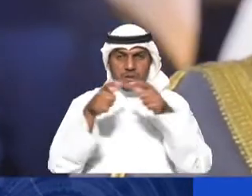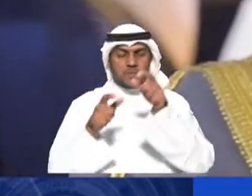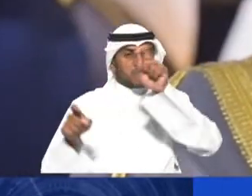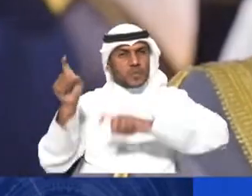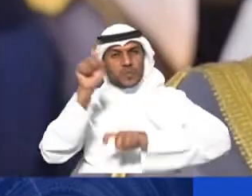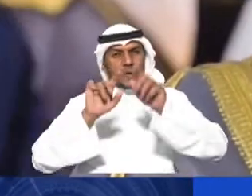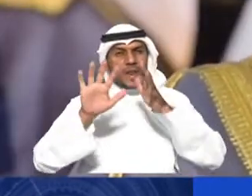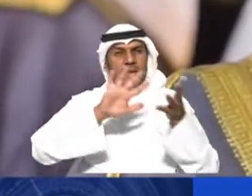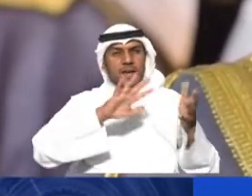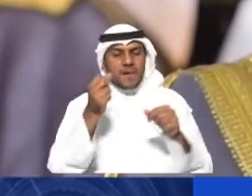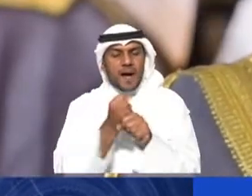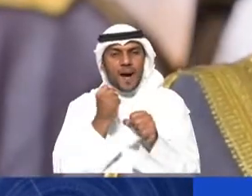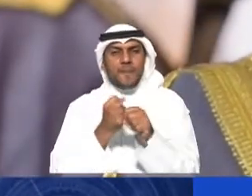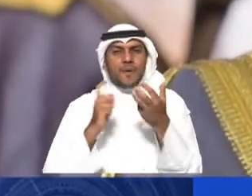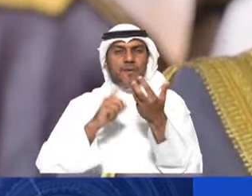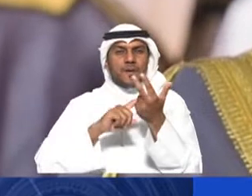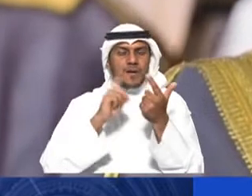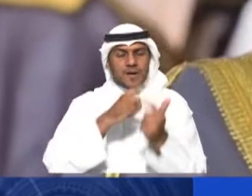التربية العربية لرسم السياسات التعليمية